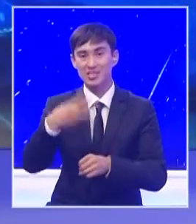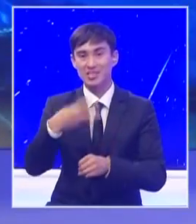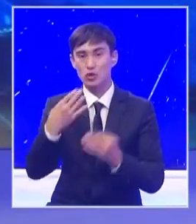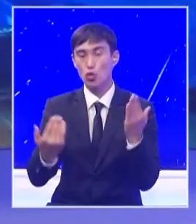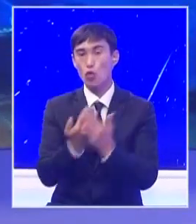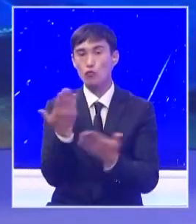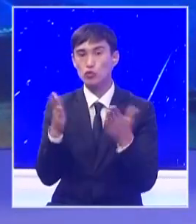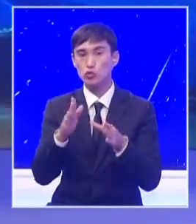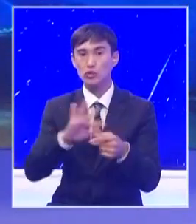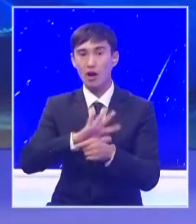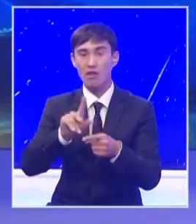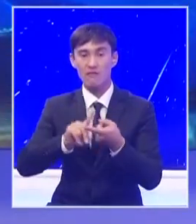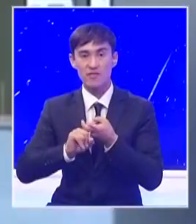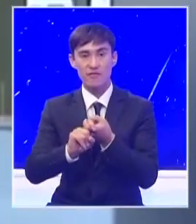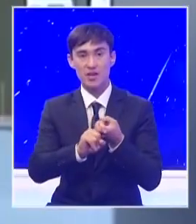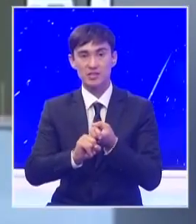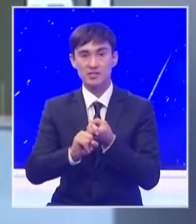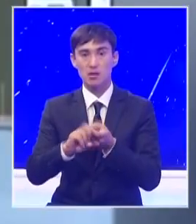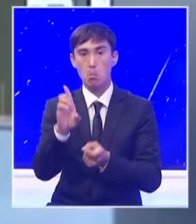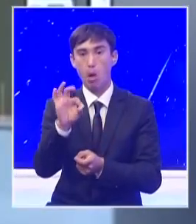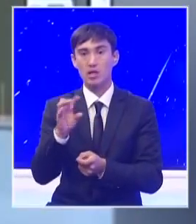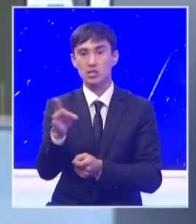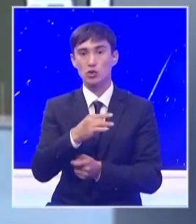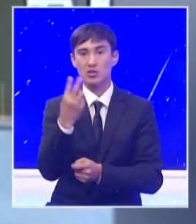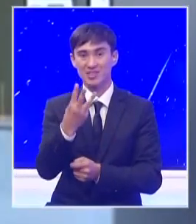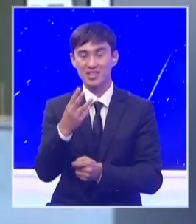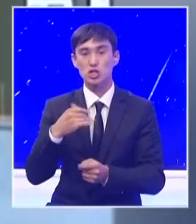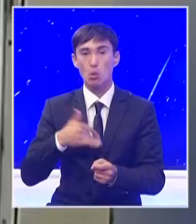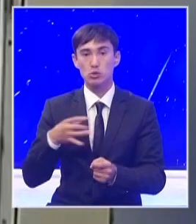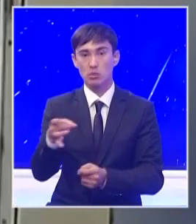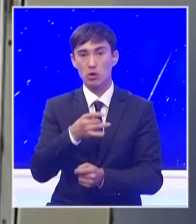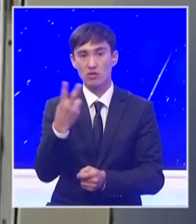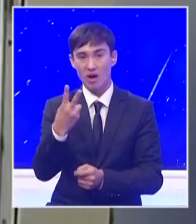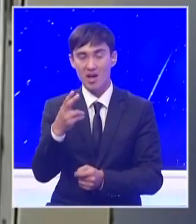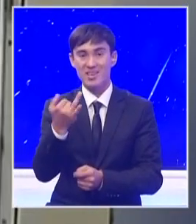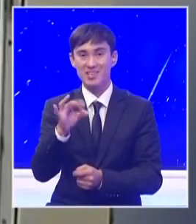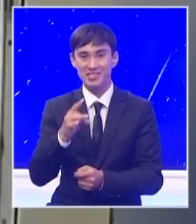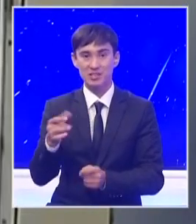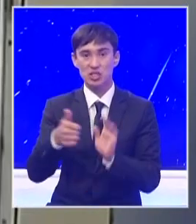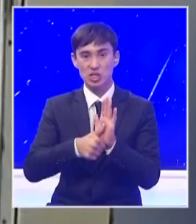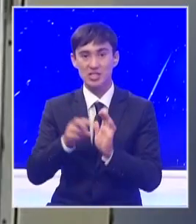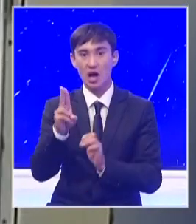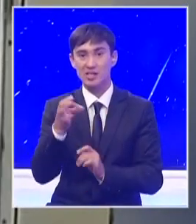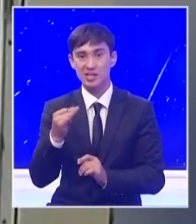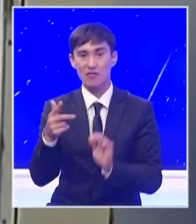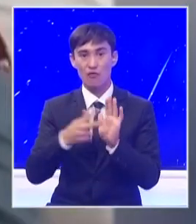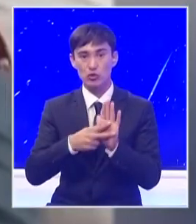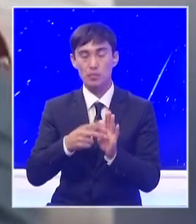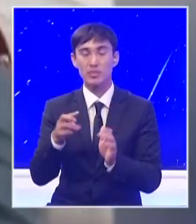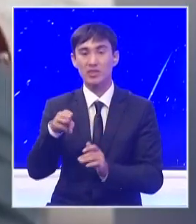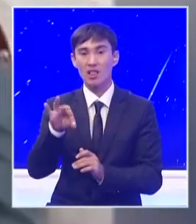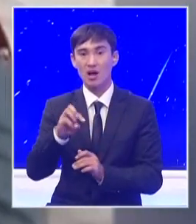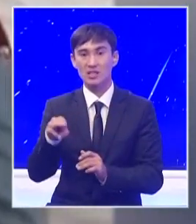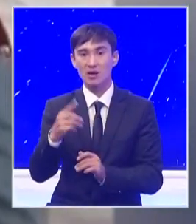30 новых случаев коронавирусной инфекции. В Балхашском районе 3, Жамбылском 2, Илийском 6, Карасайском 8,